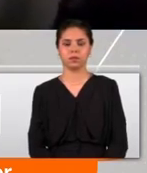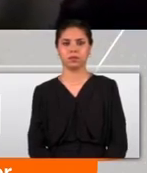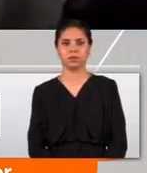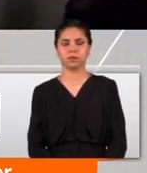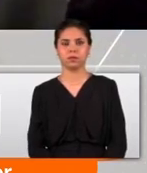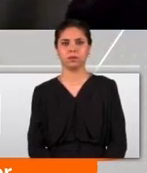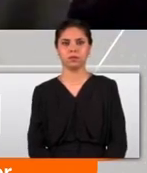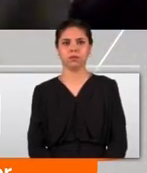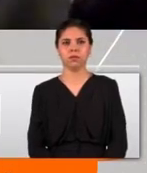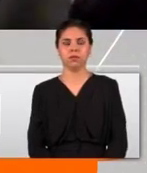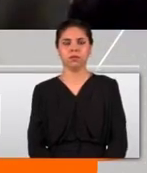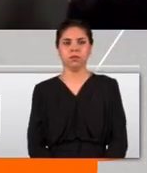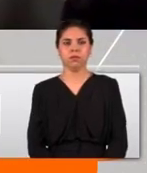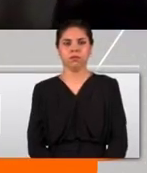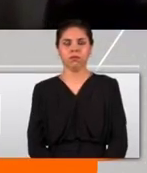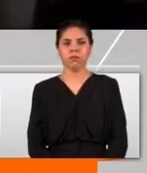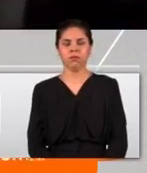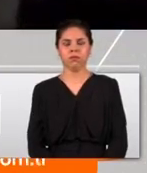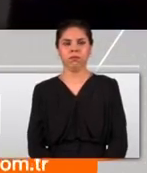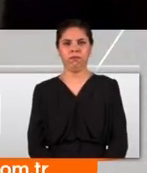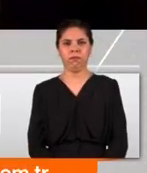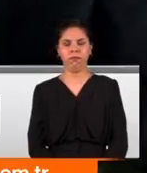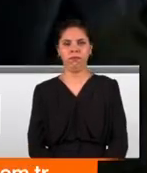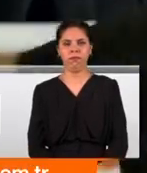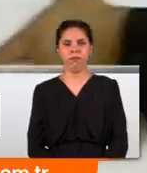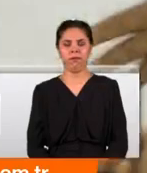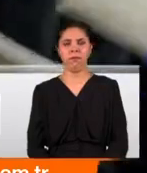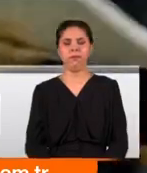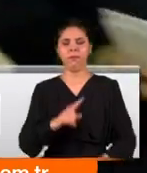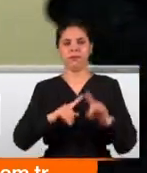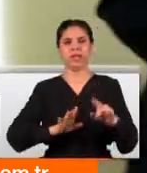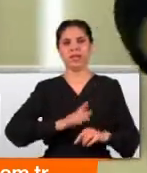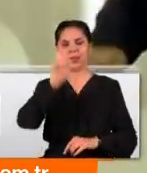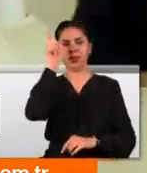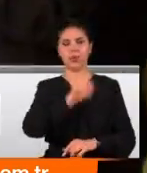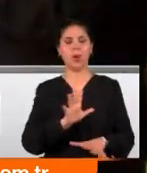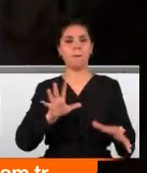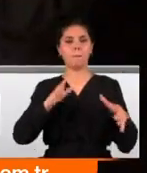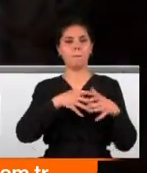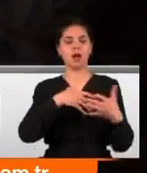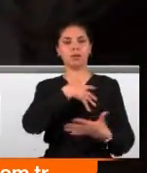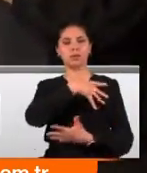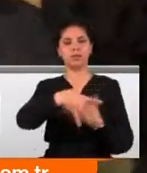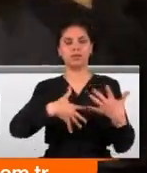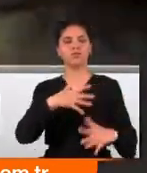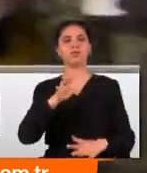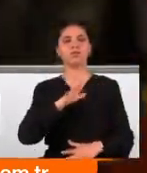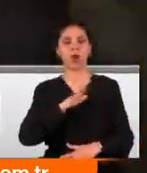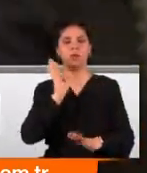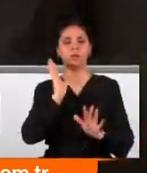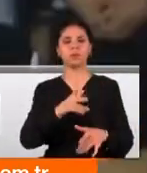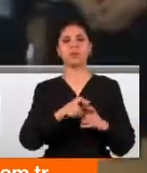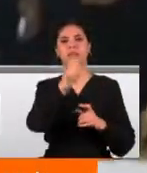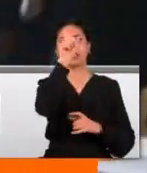bu bölgelerde CHP'ye oy vermeyeceklerini açıklayacak. Kılıçdaroğlu ise partisi kazan kaldırmasına rağmen